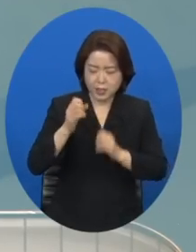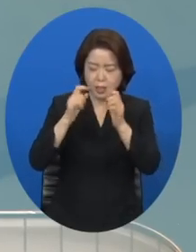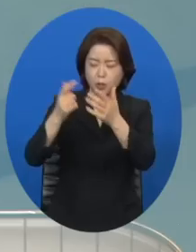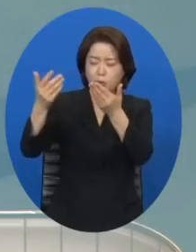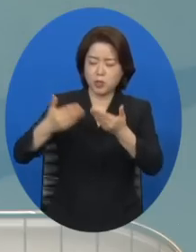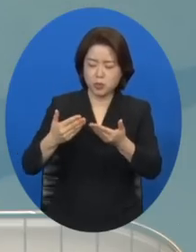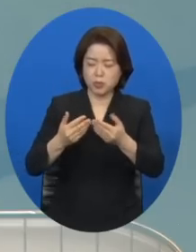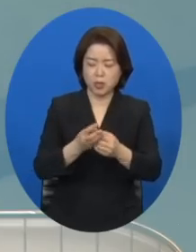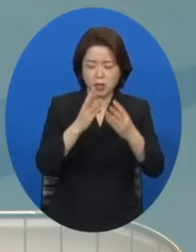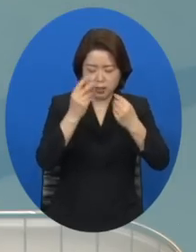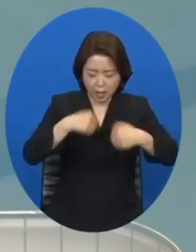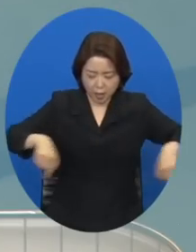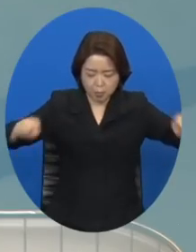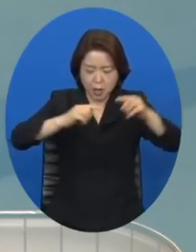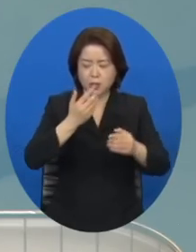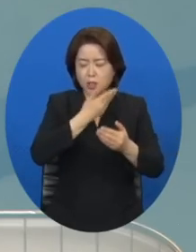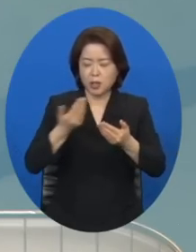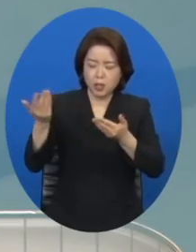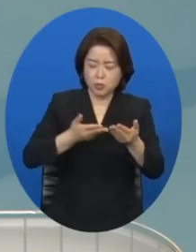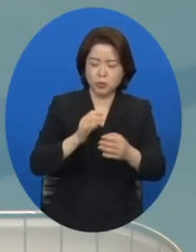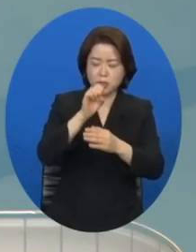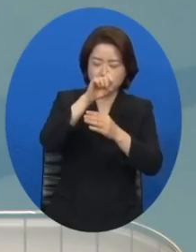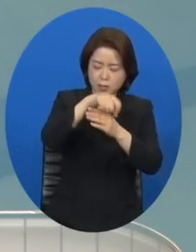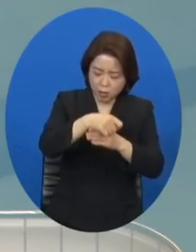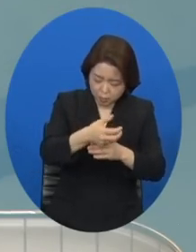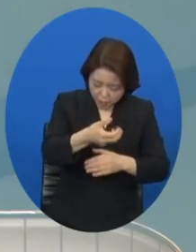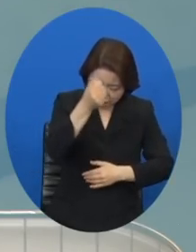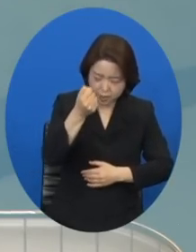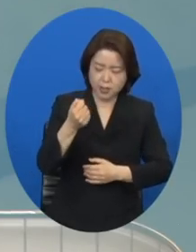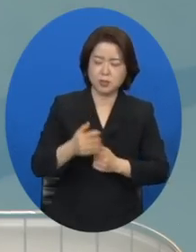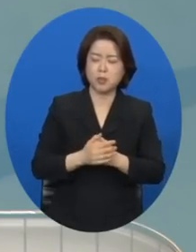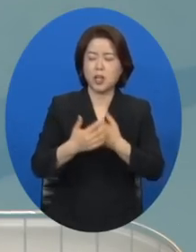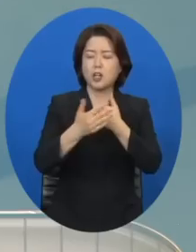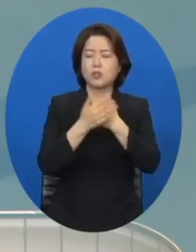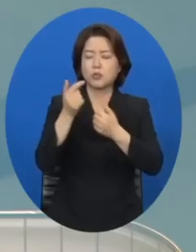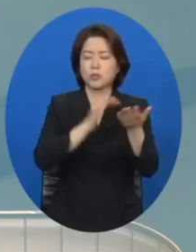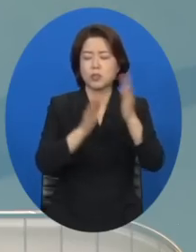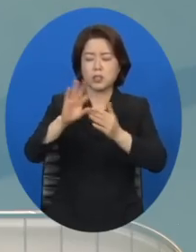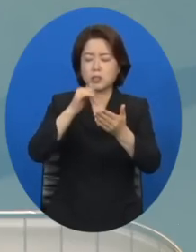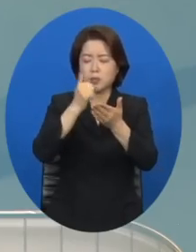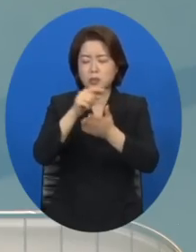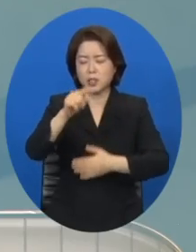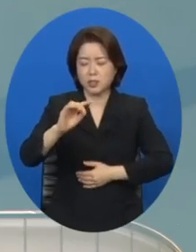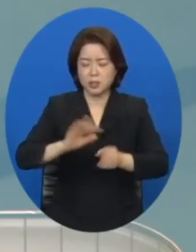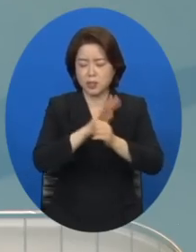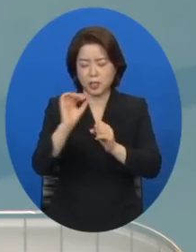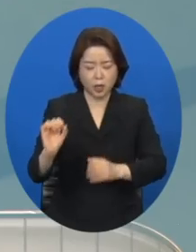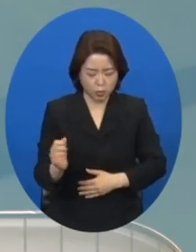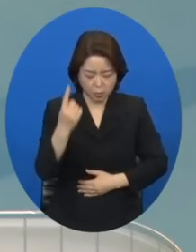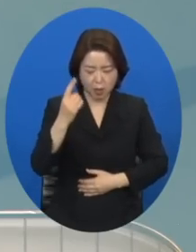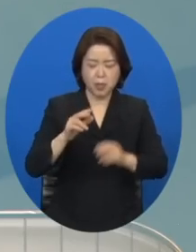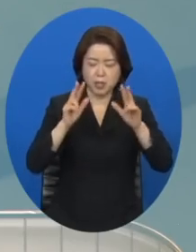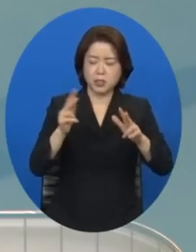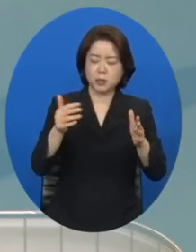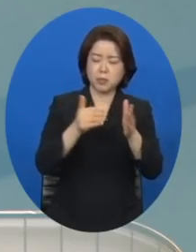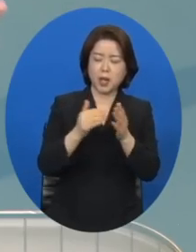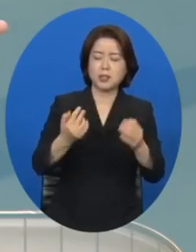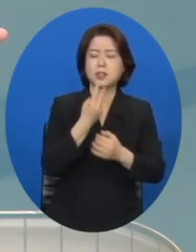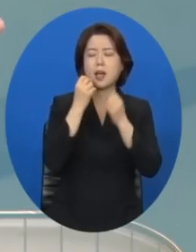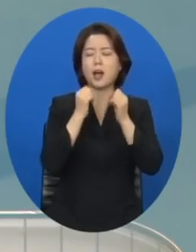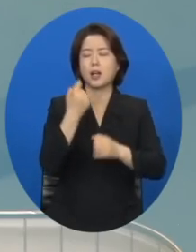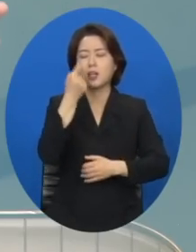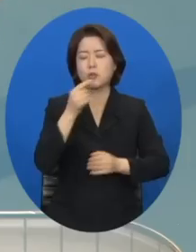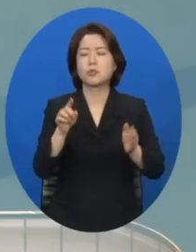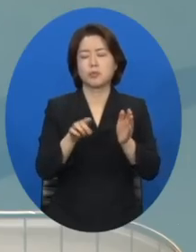주셔서 땅을 파고 걸음을 주어서 열매를 맺게 하겠습니다 중보자이신 예수 그리스도의 그 사랑을 말미암아 우리가 지금까지 살아 있는